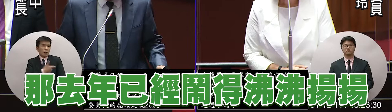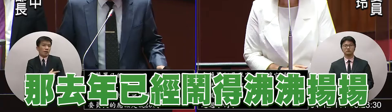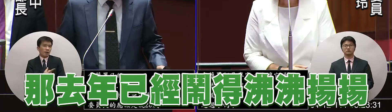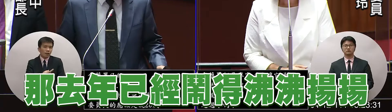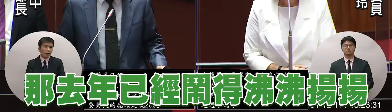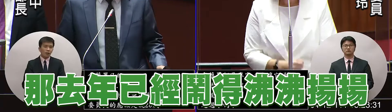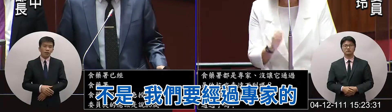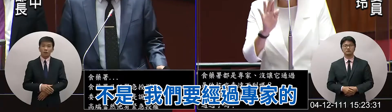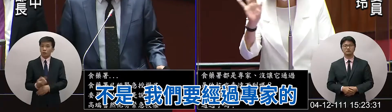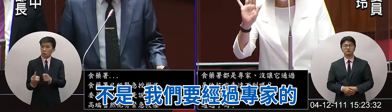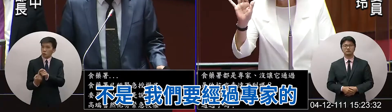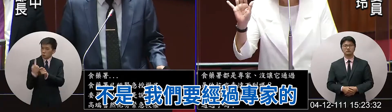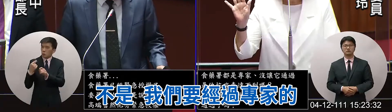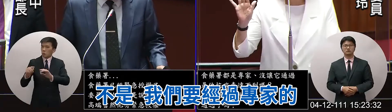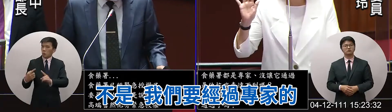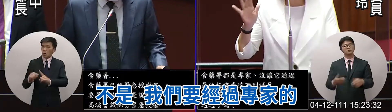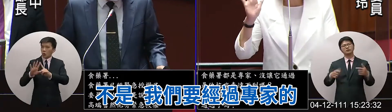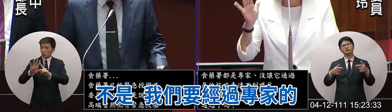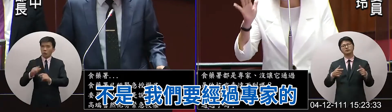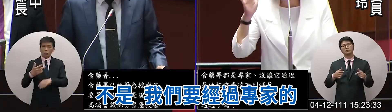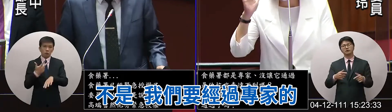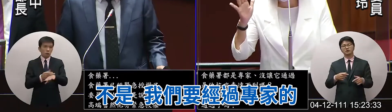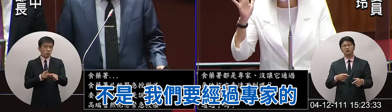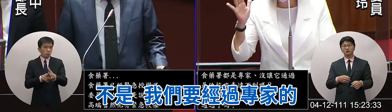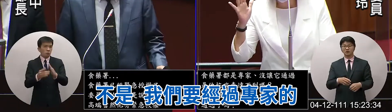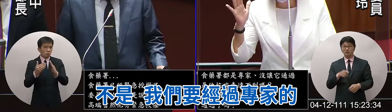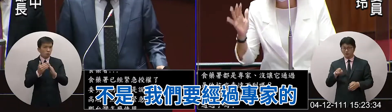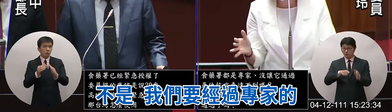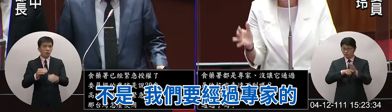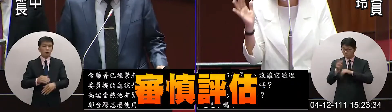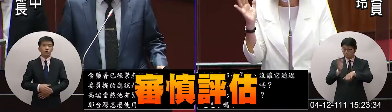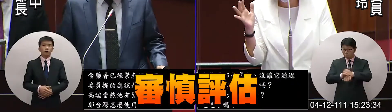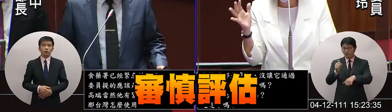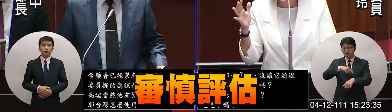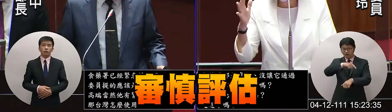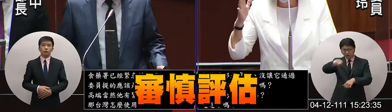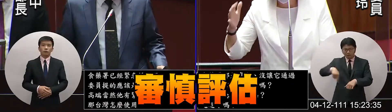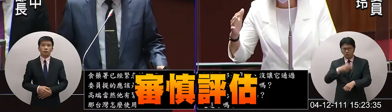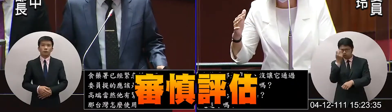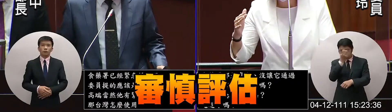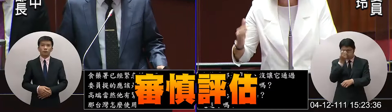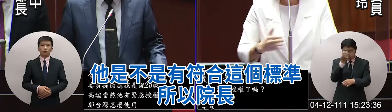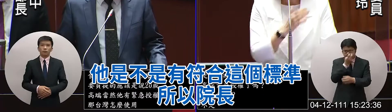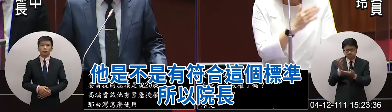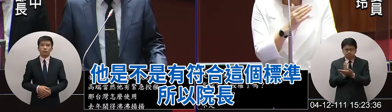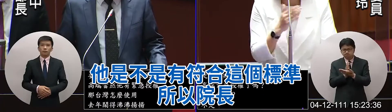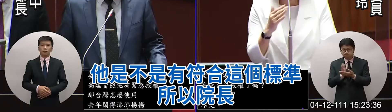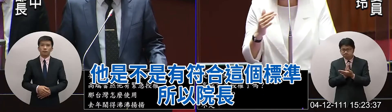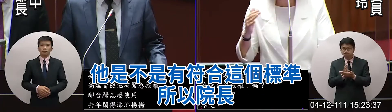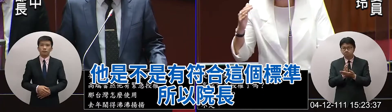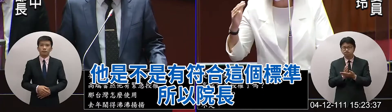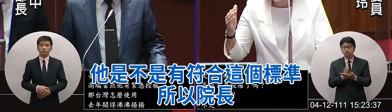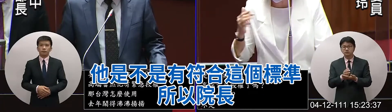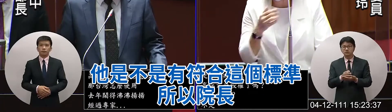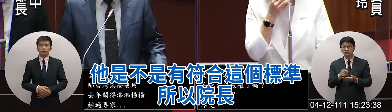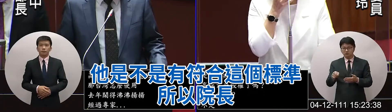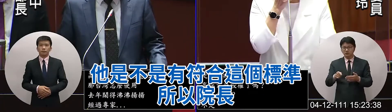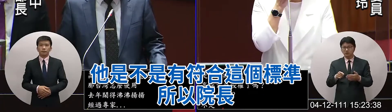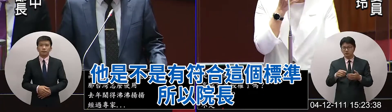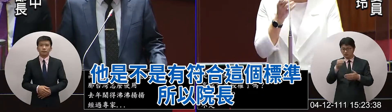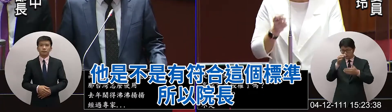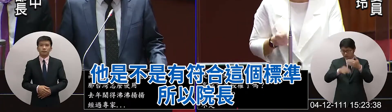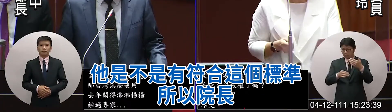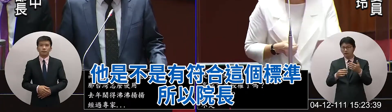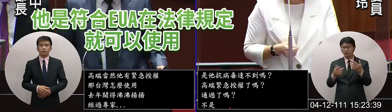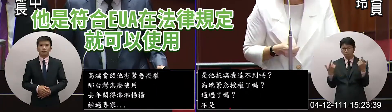沸扬扬， 不是 经过专家， 我们要经过专家的审慎的评估，它是否符合这个标准？